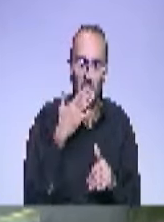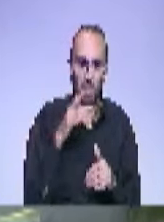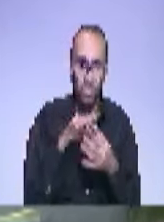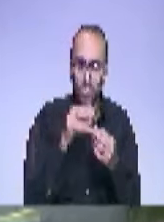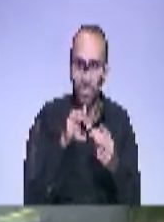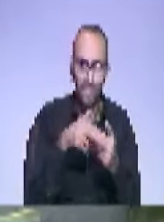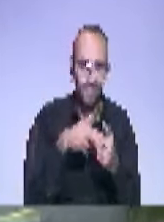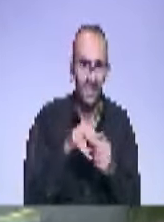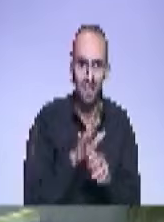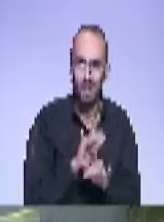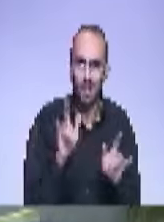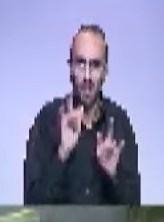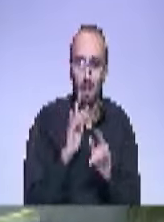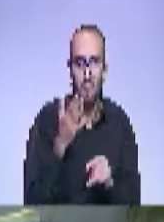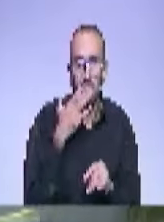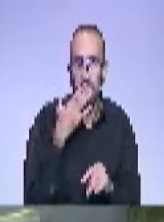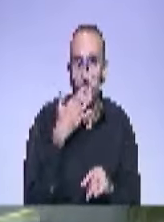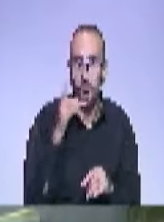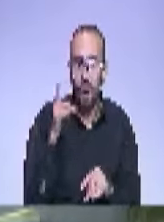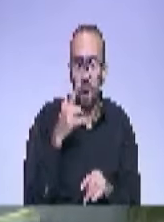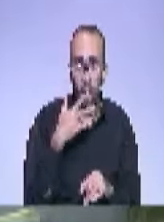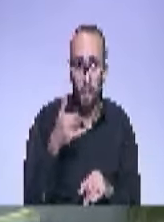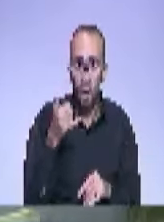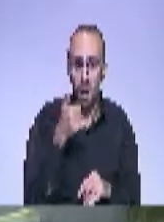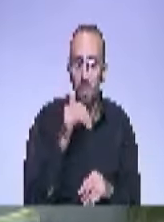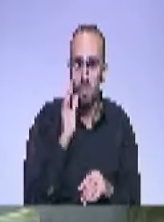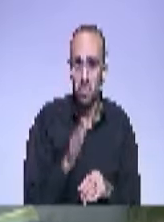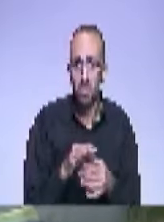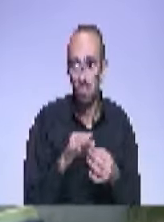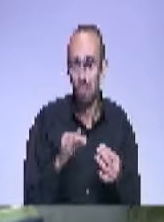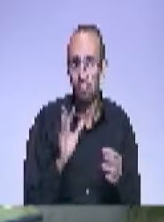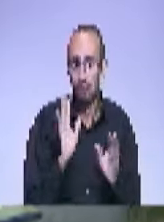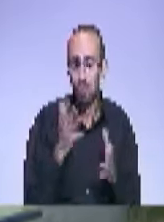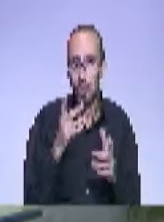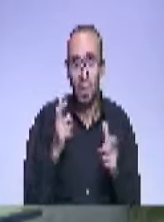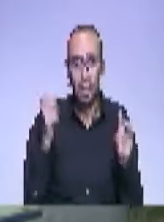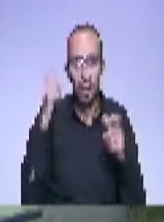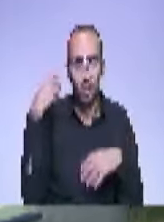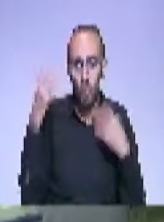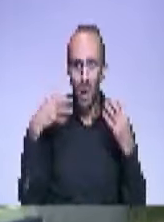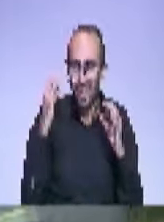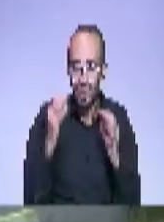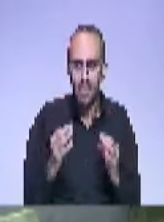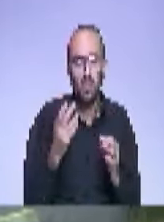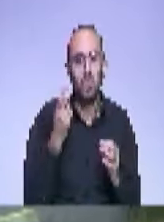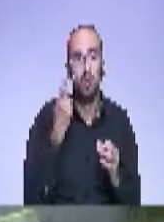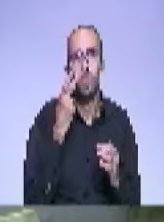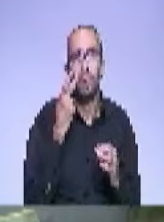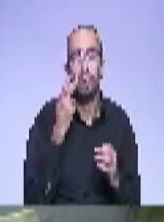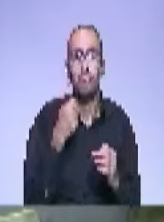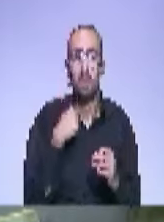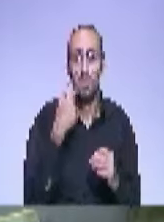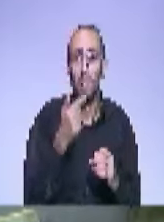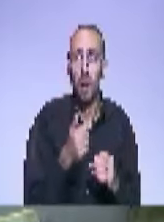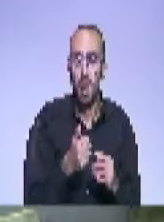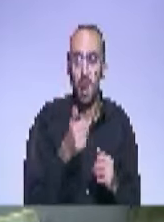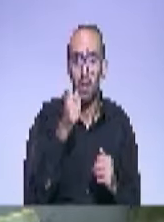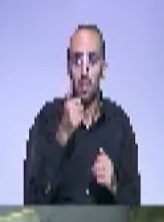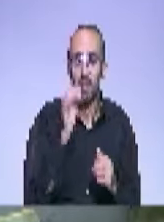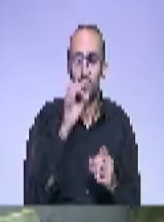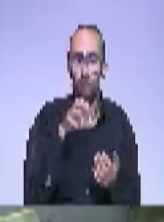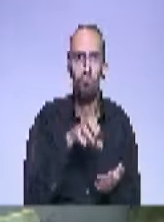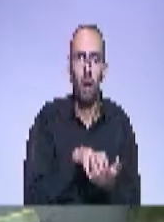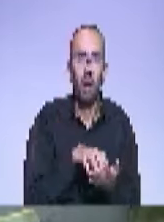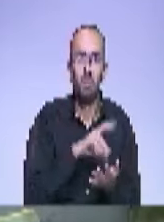بهذا الكلام، بس جايز ابونا هو اللي متولي الامر، وانت عارفه مهام سيدنا كتير. فانا رايي ما ترجعش غير في